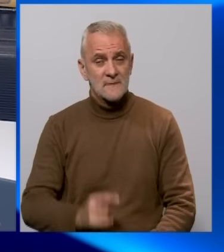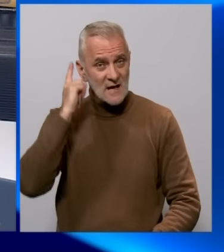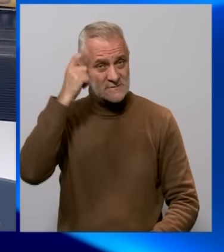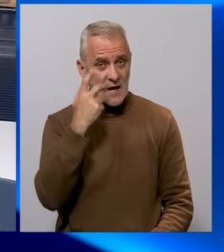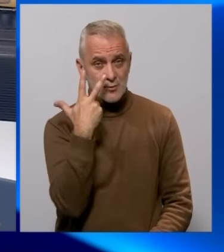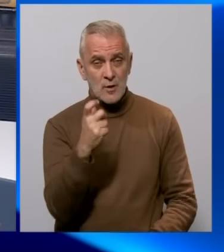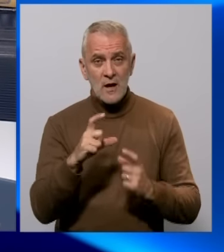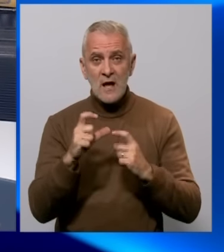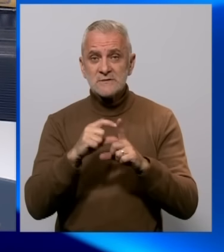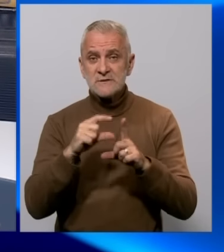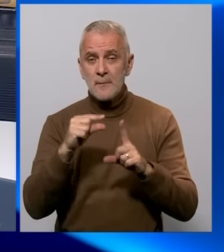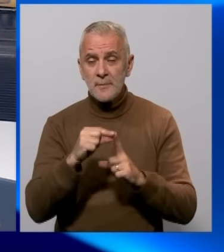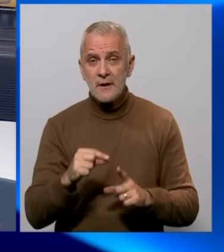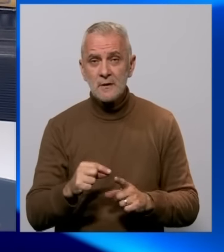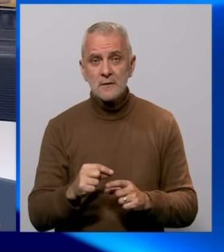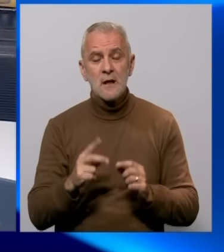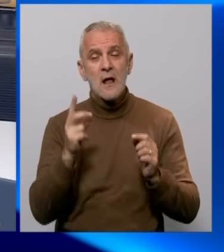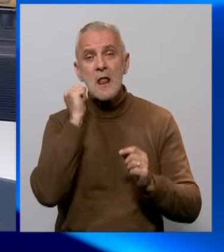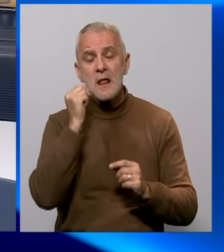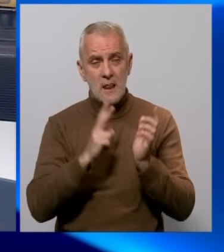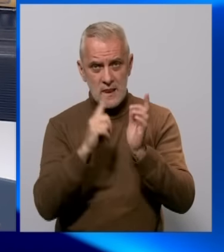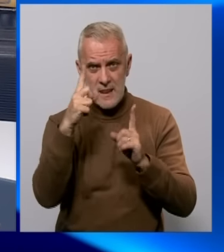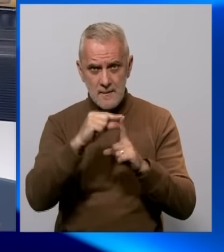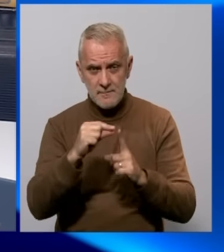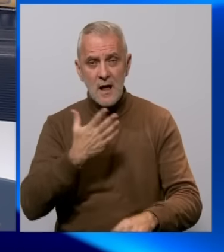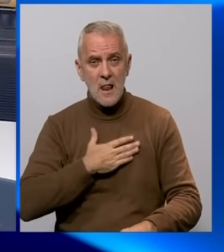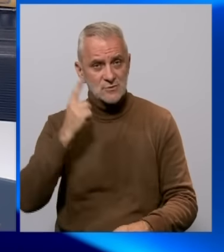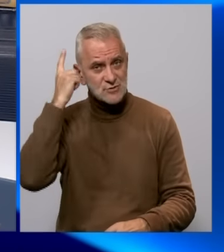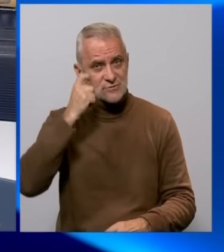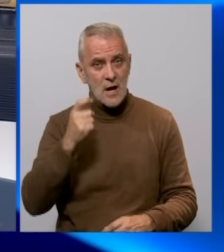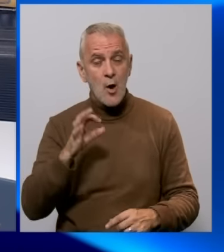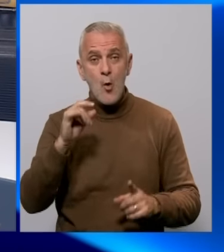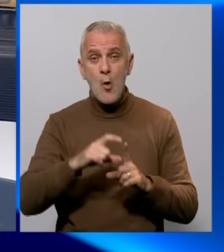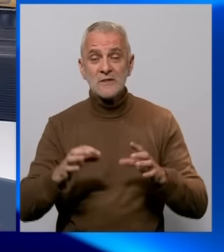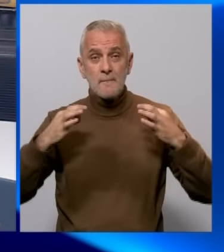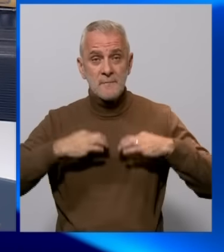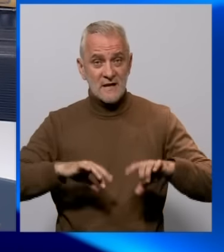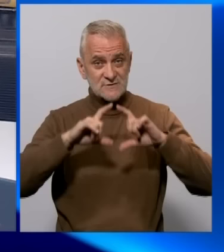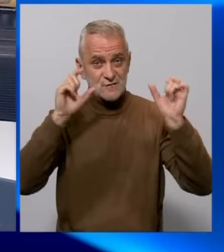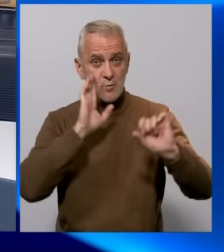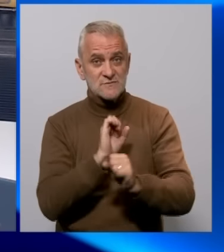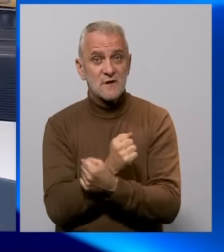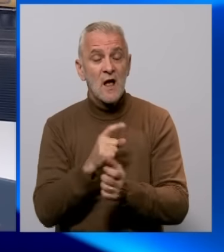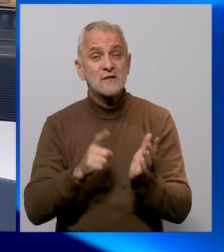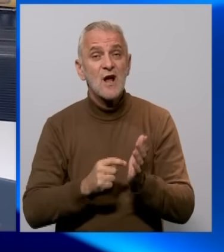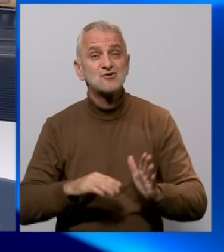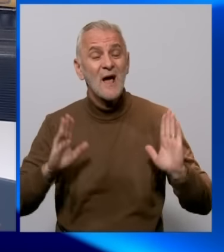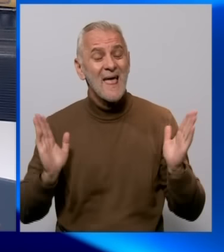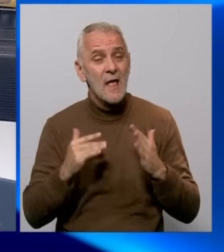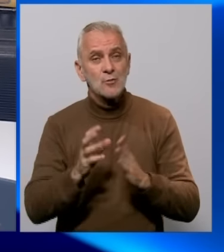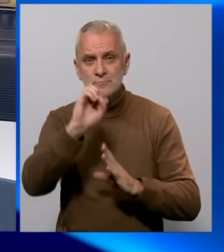Stranke Trojke, SDP, BiH, Narod i pravda i Naša stranka od predsjedništva Bosne i Hercegovine traže